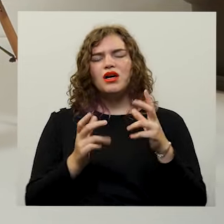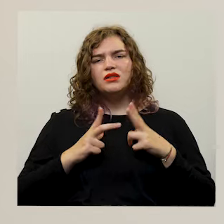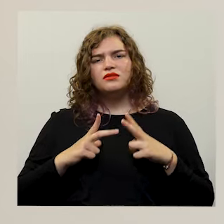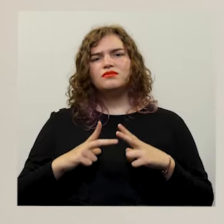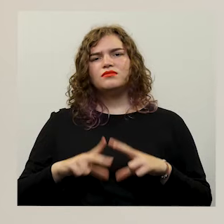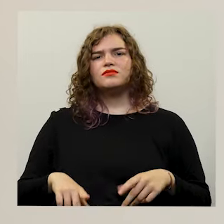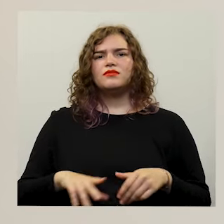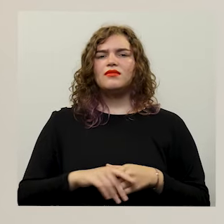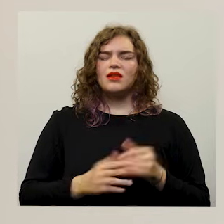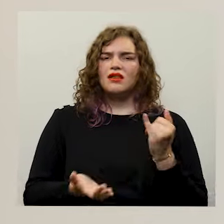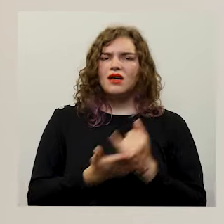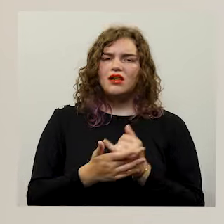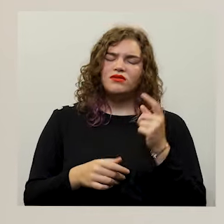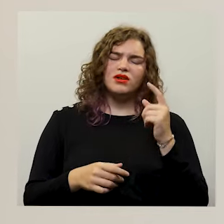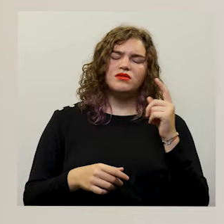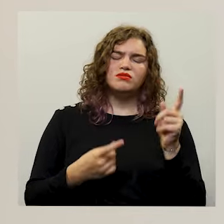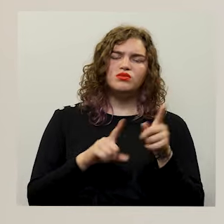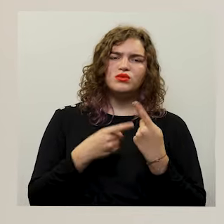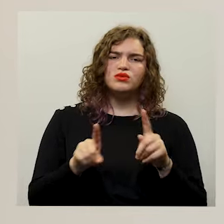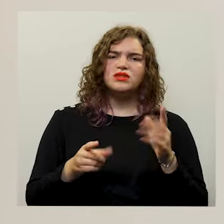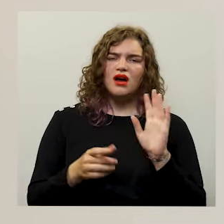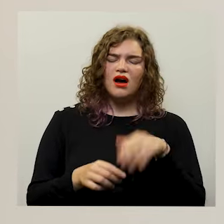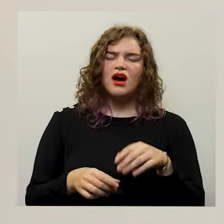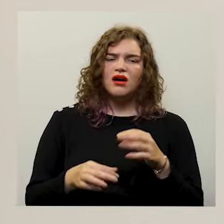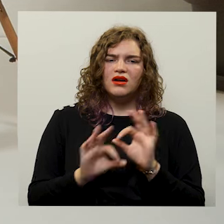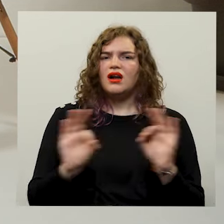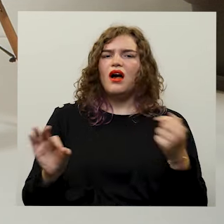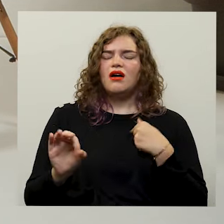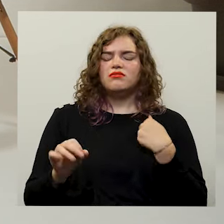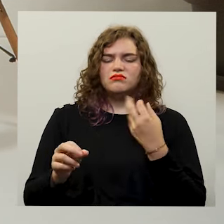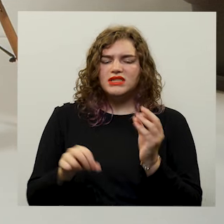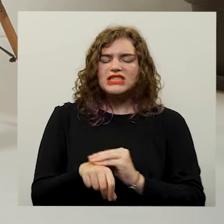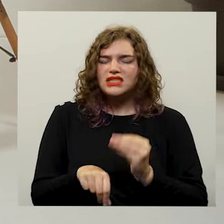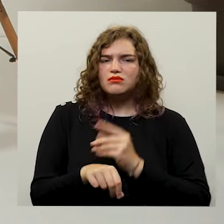Deci, într-adevăr, muzica are un efect clar. Da.